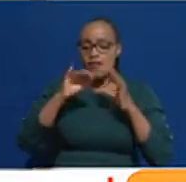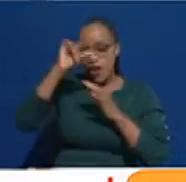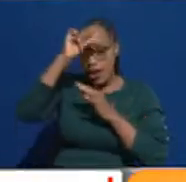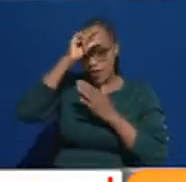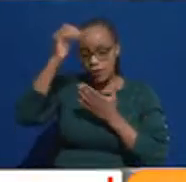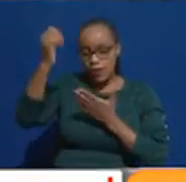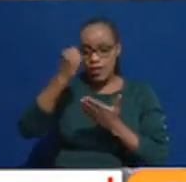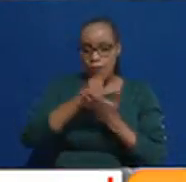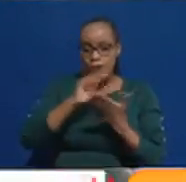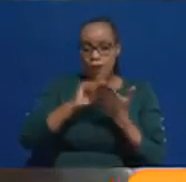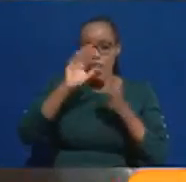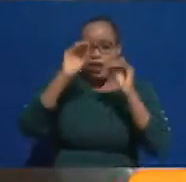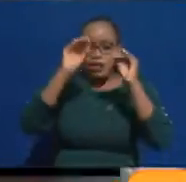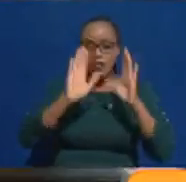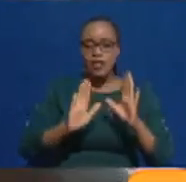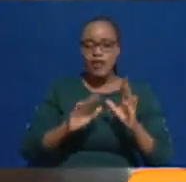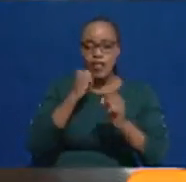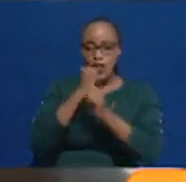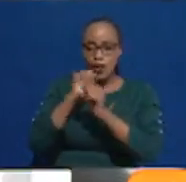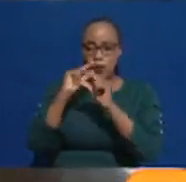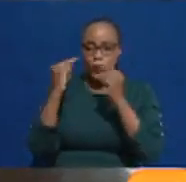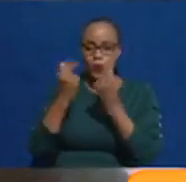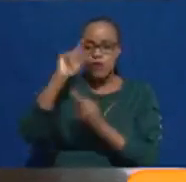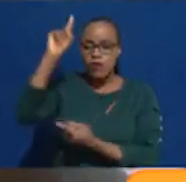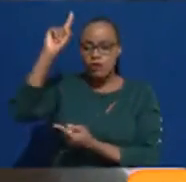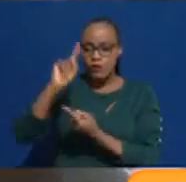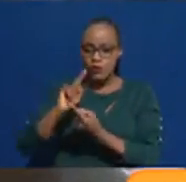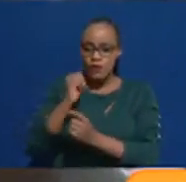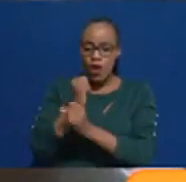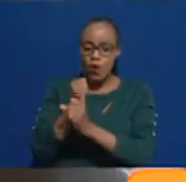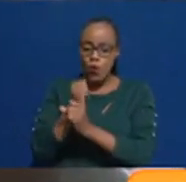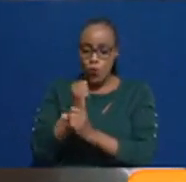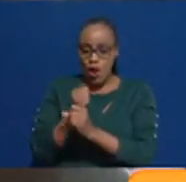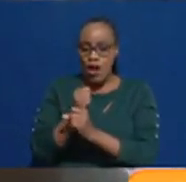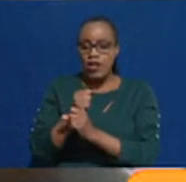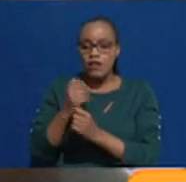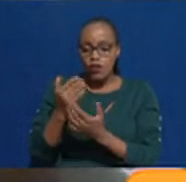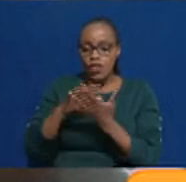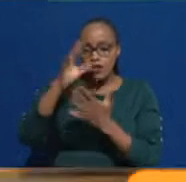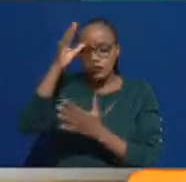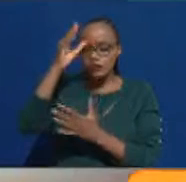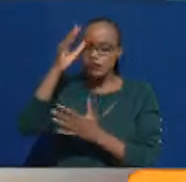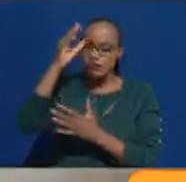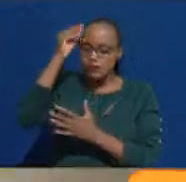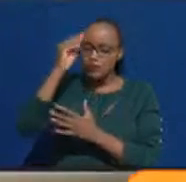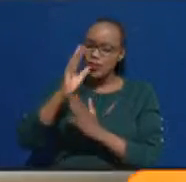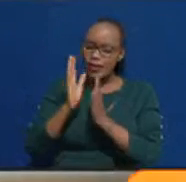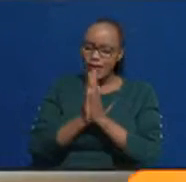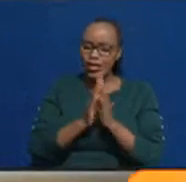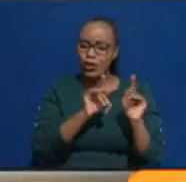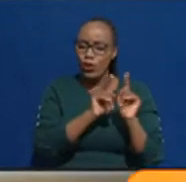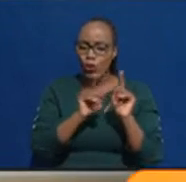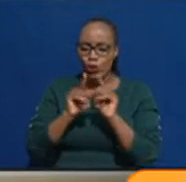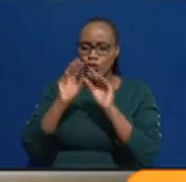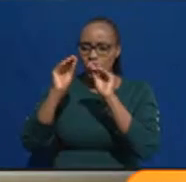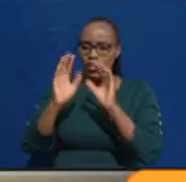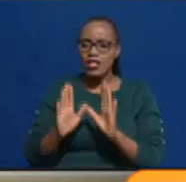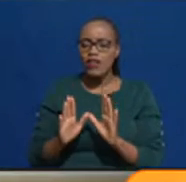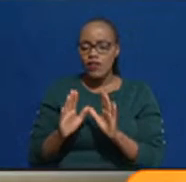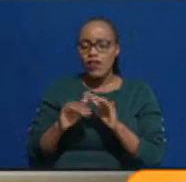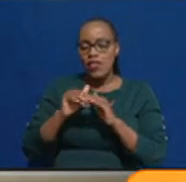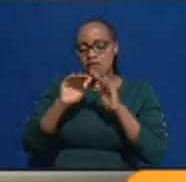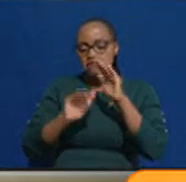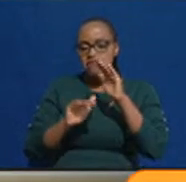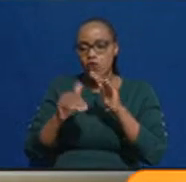teachers. Sasa jopo kazi hilo limewapunguzia walimu na wanafunzi mzigo. Kwenye mpango mpya, wanafunzi wa ngazi za